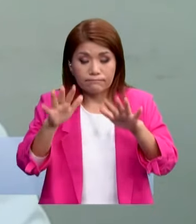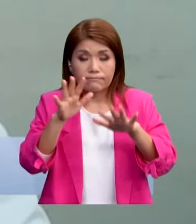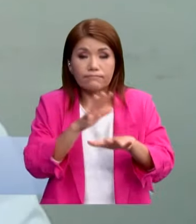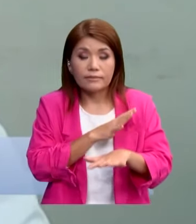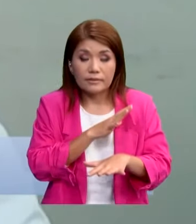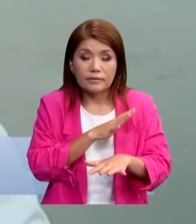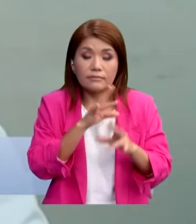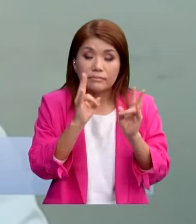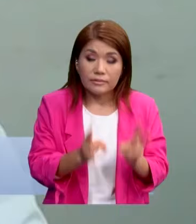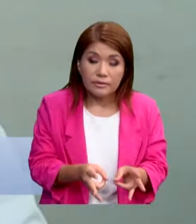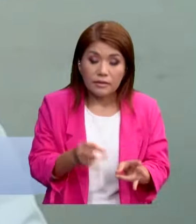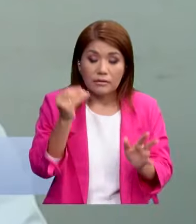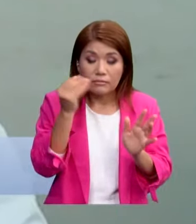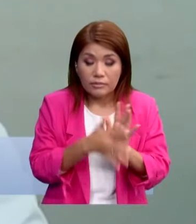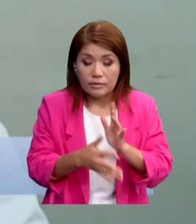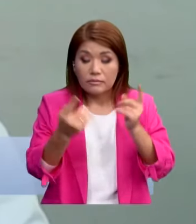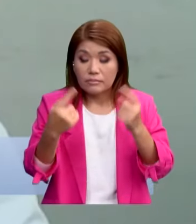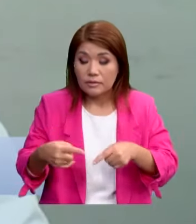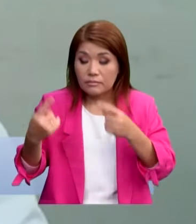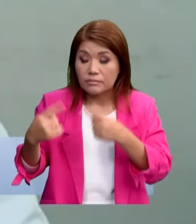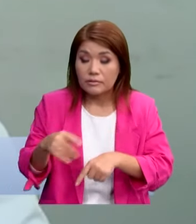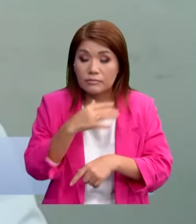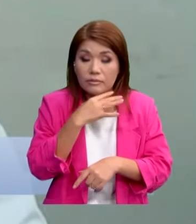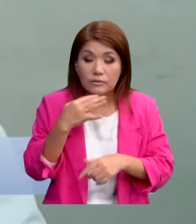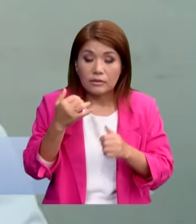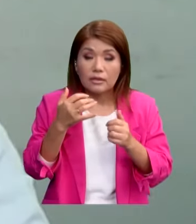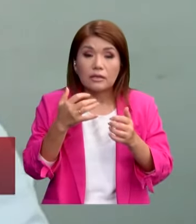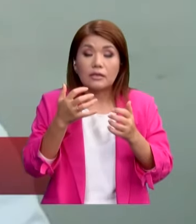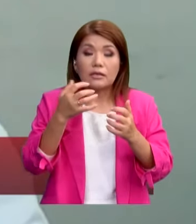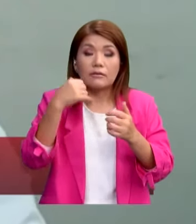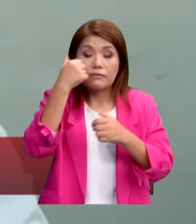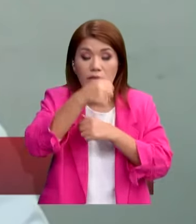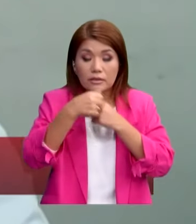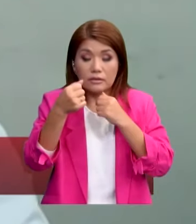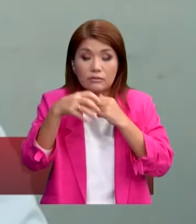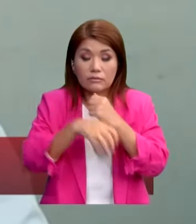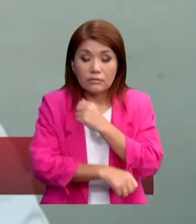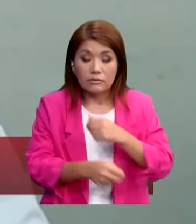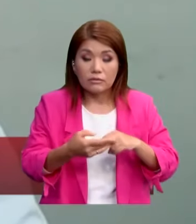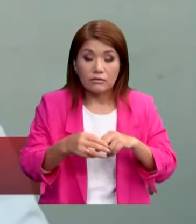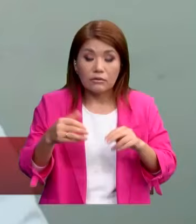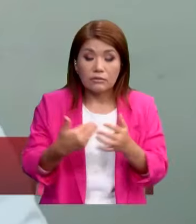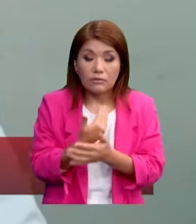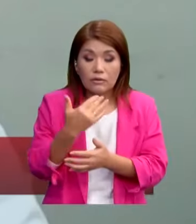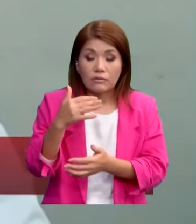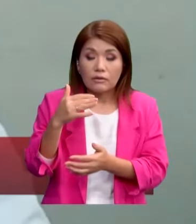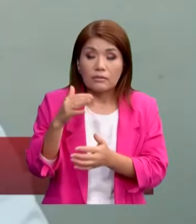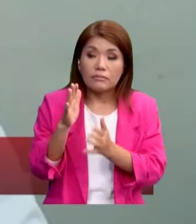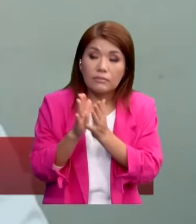қаншама шығындар келіп жатыр бюджетке. Демек жыл соңына дейін тағы ұлттық қорға үкімет тарапынан қол сұғылуы мүмкін.